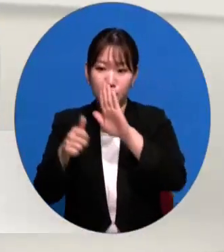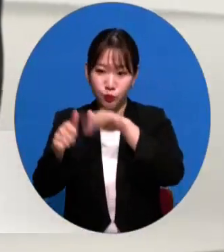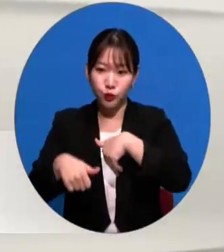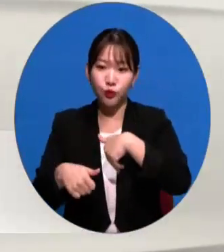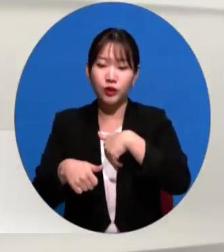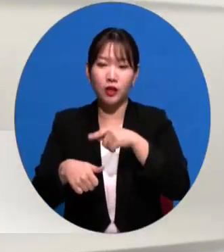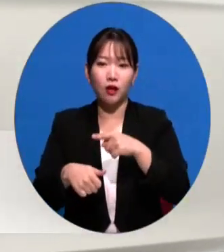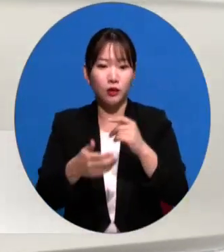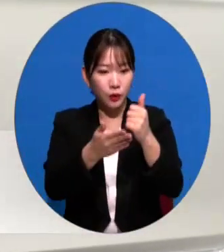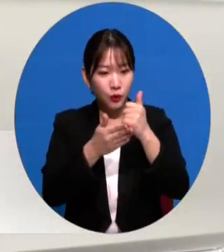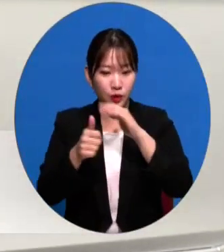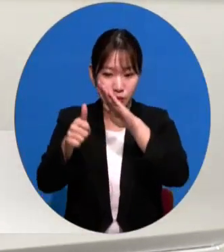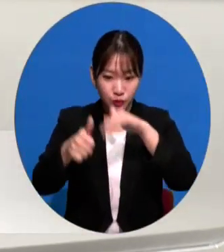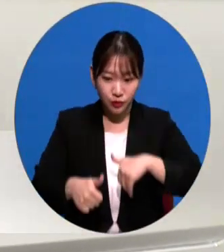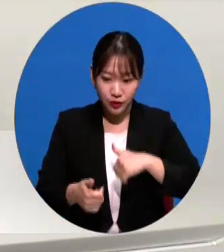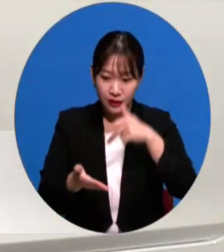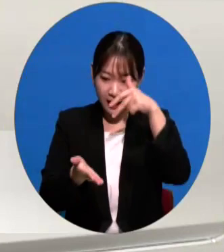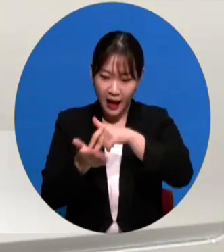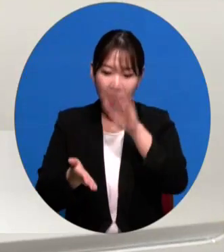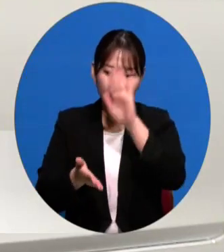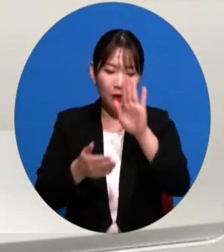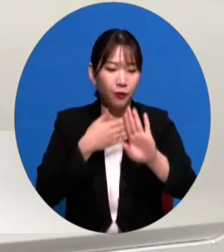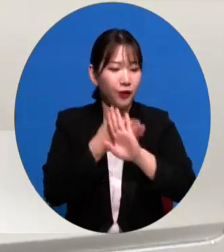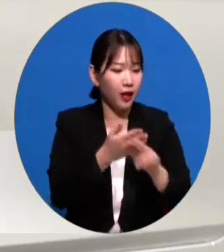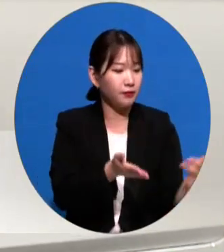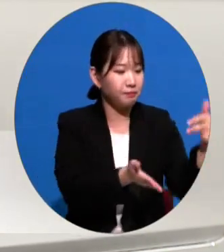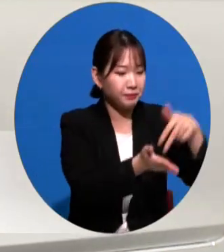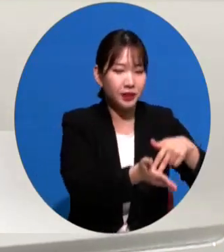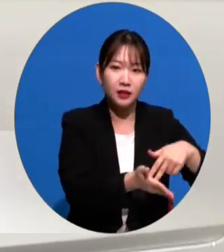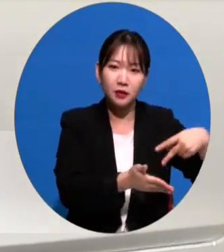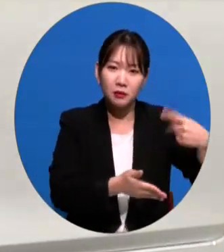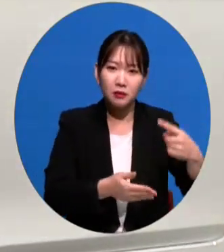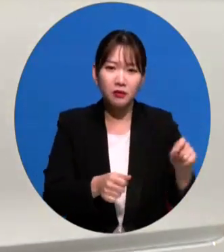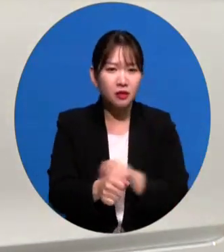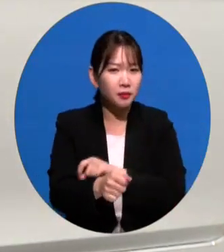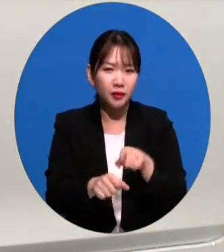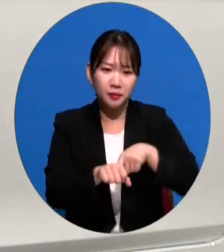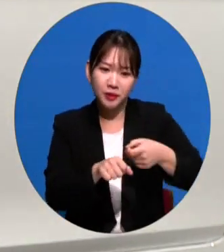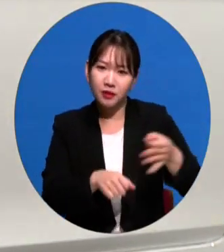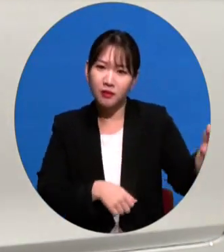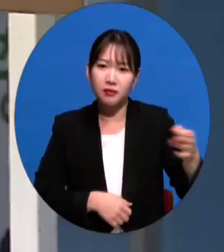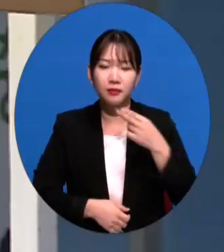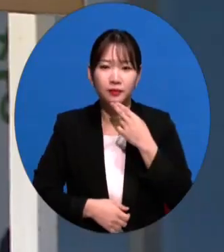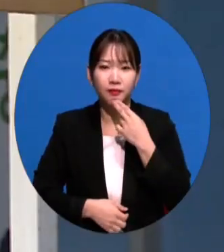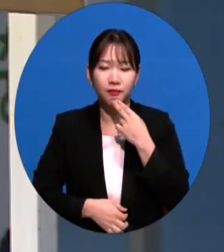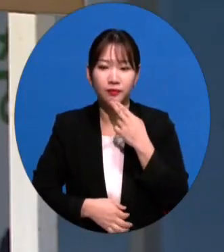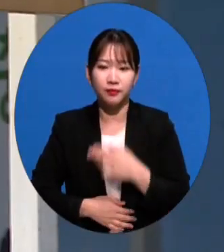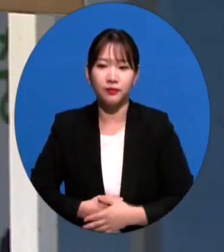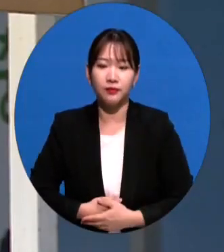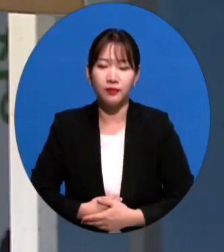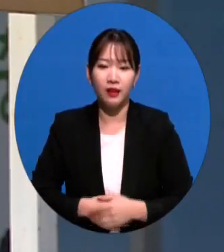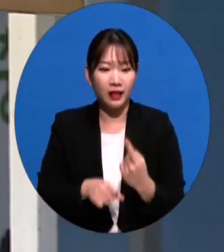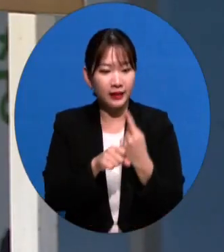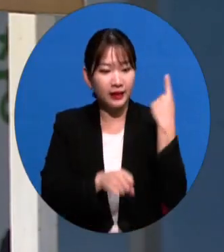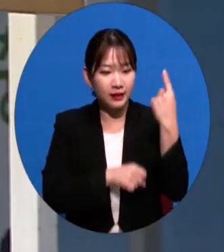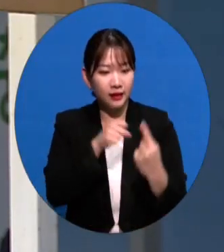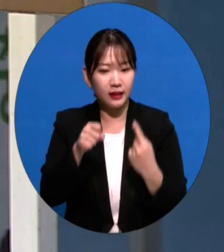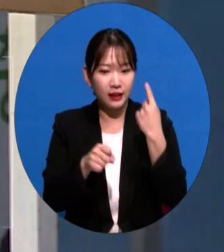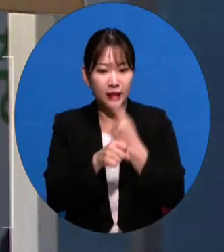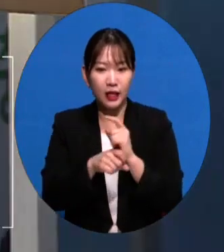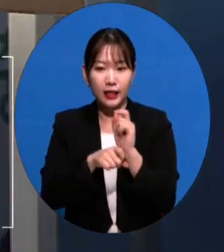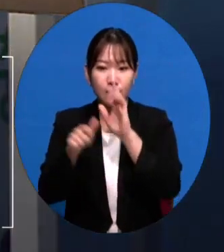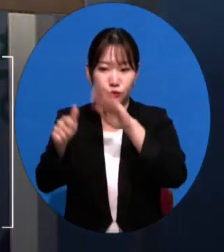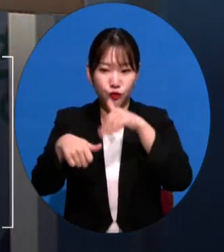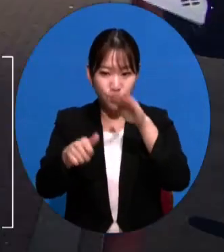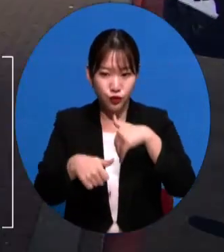이용객이 호출했던 택시를 타지 않고 다른 택시를 이용하더라도 별다른 위약금이 없습니다. 작년 한 해 낭만콜에